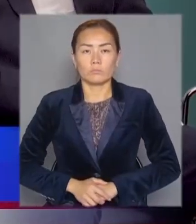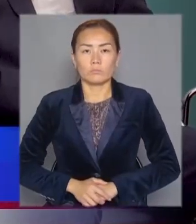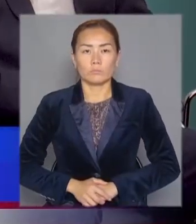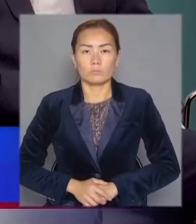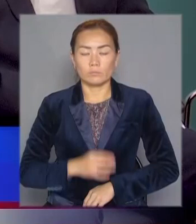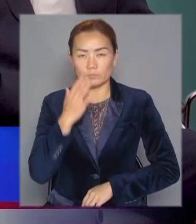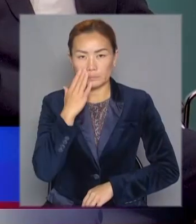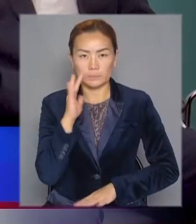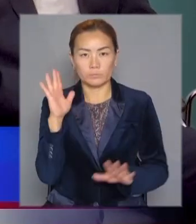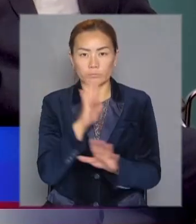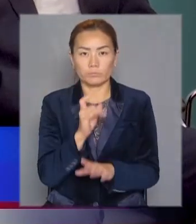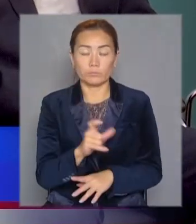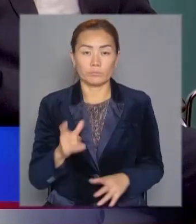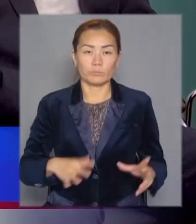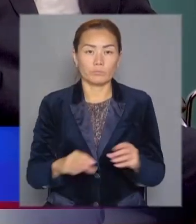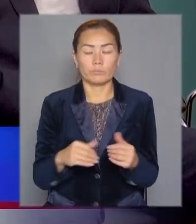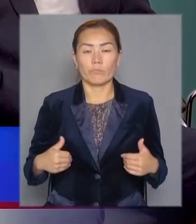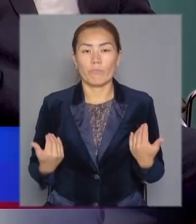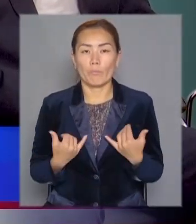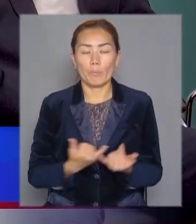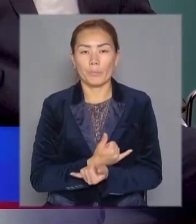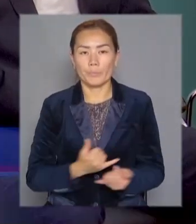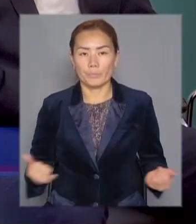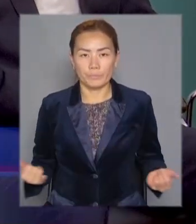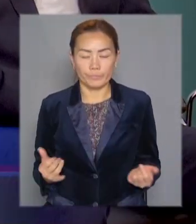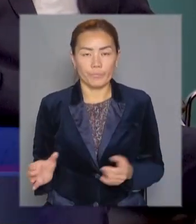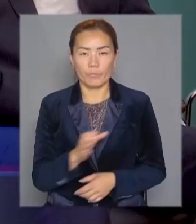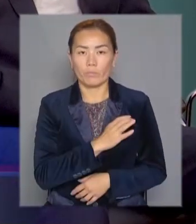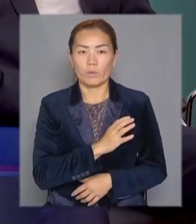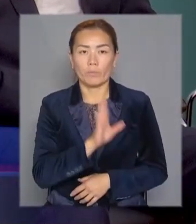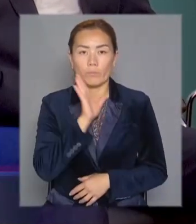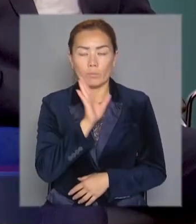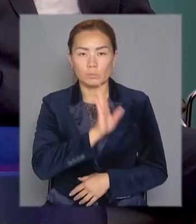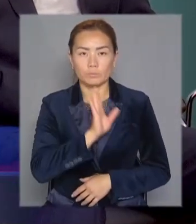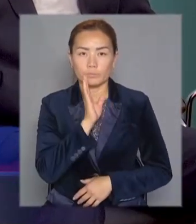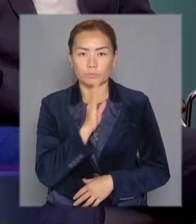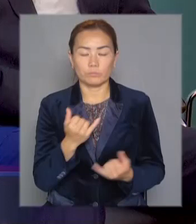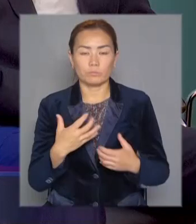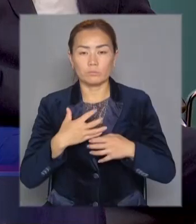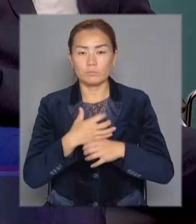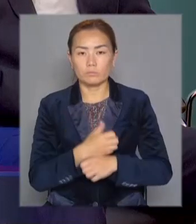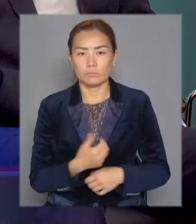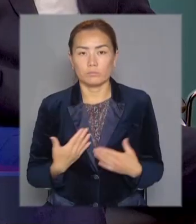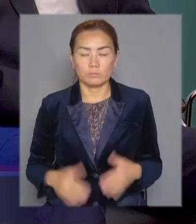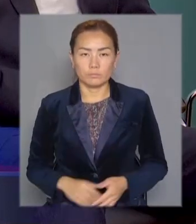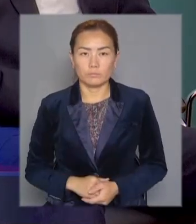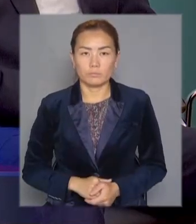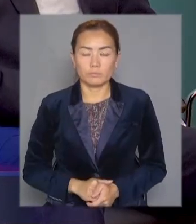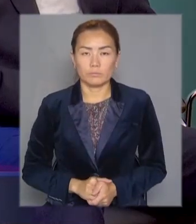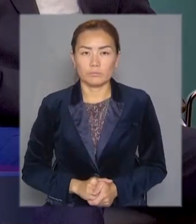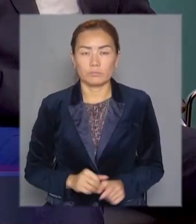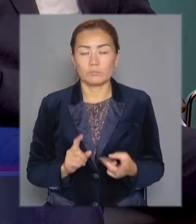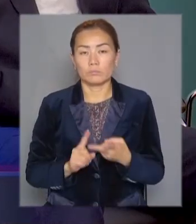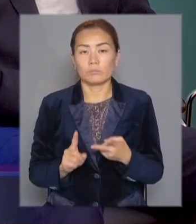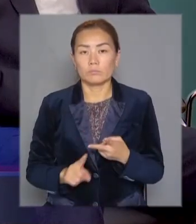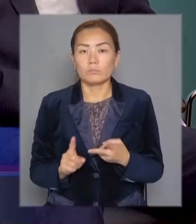Жалпы табиғаттың адам баласына беретін байлығы азайып келеді. Екінші